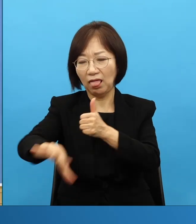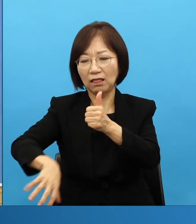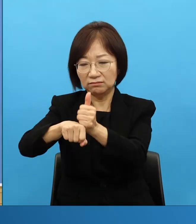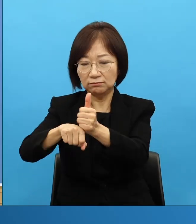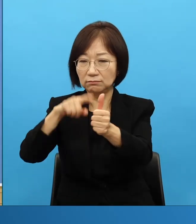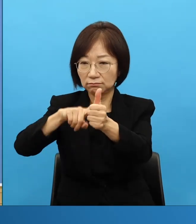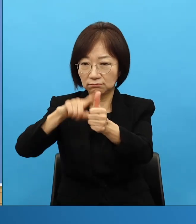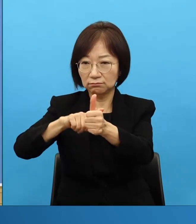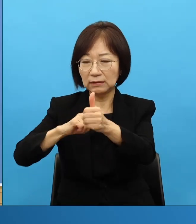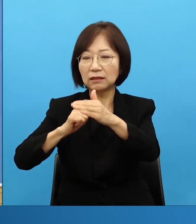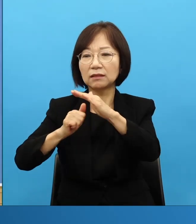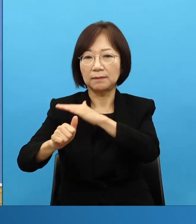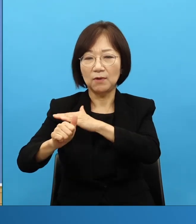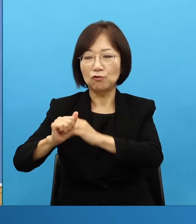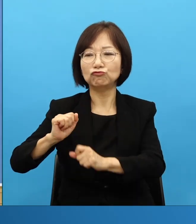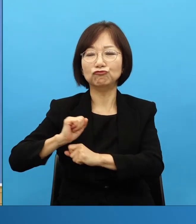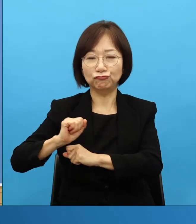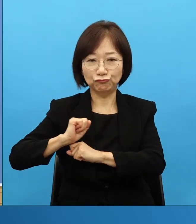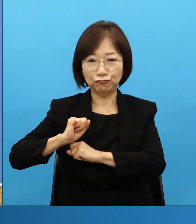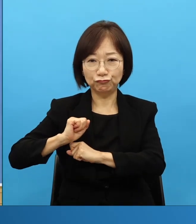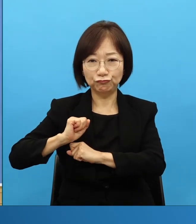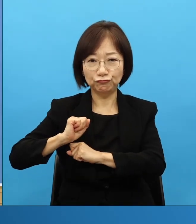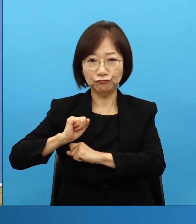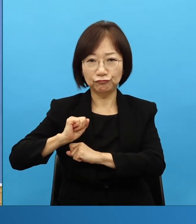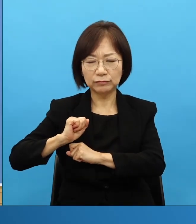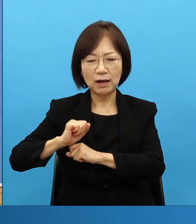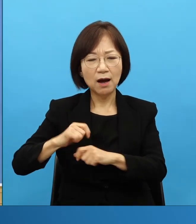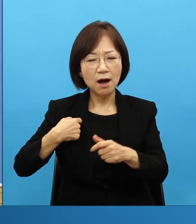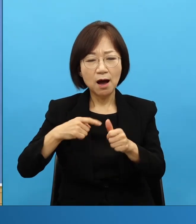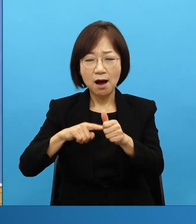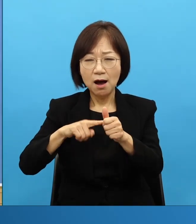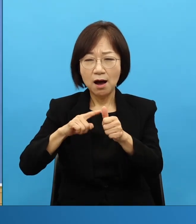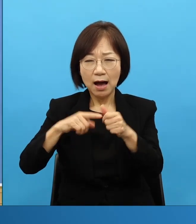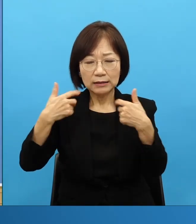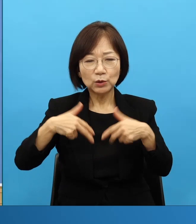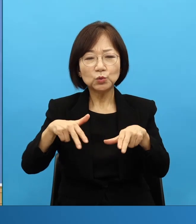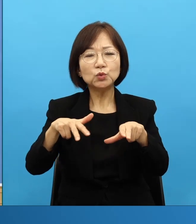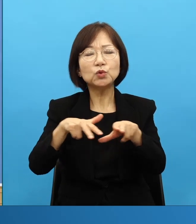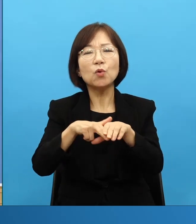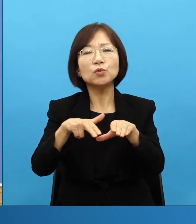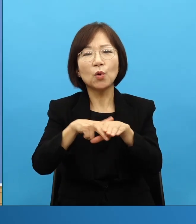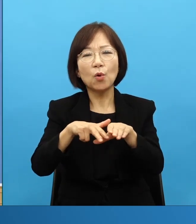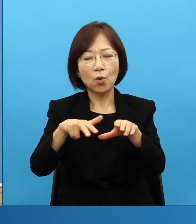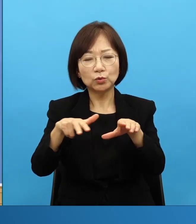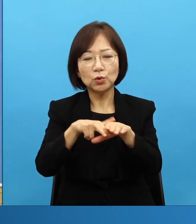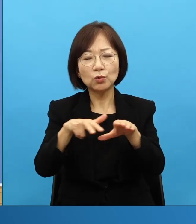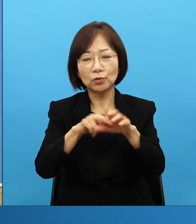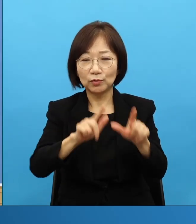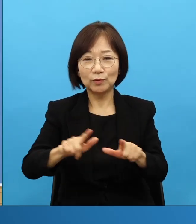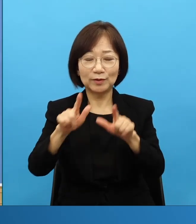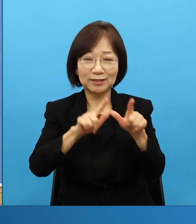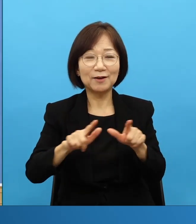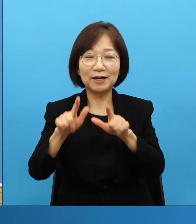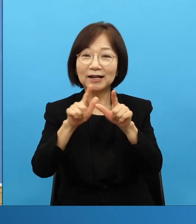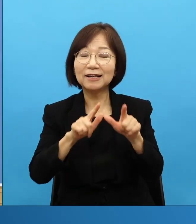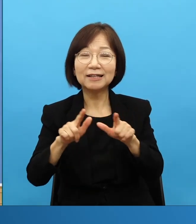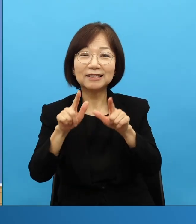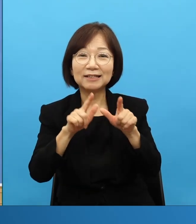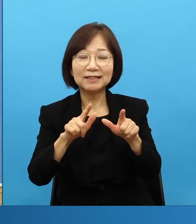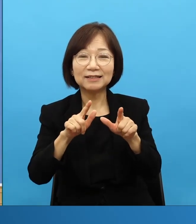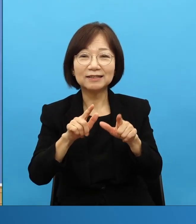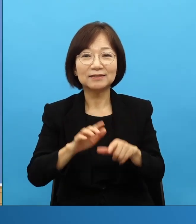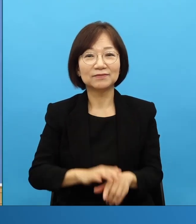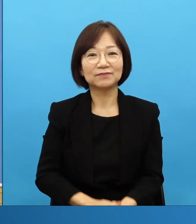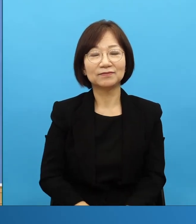이 사람이 늘 종교 생활에만 한 거예요. And he has one of the highest statuses. And we see that he was always living this religious 오늘 앞에 life.